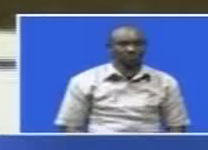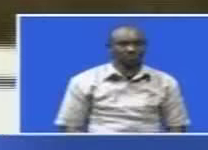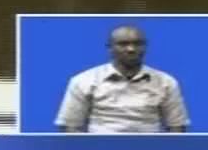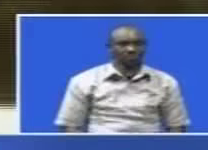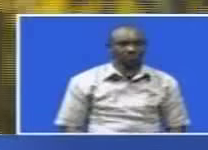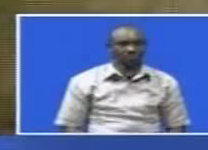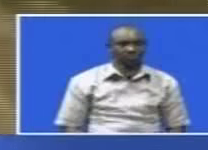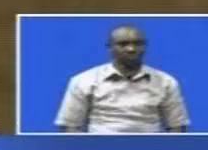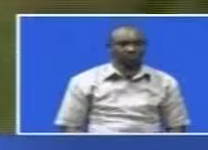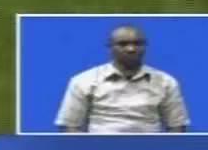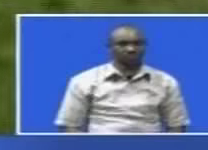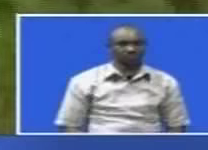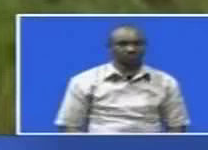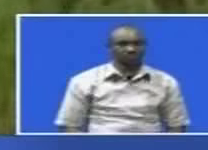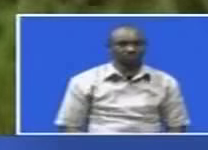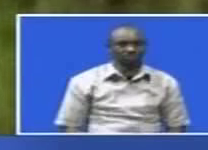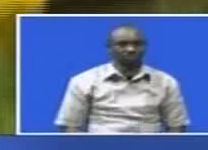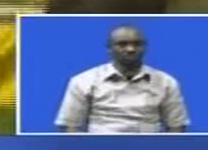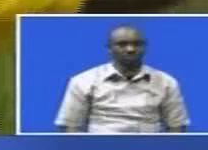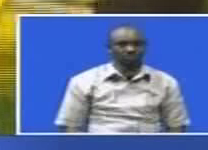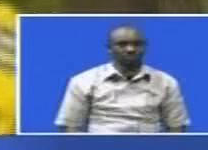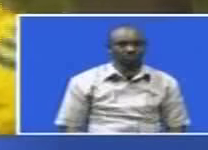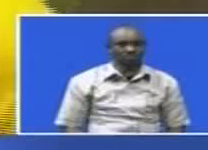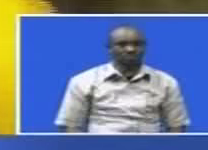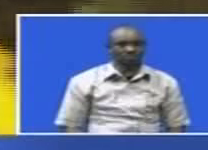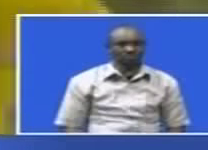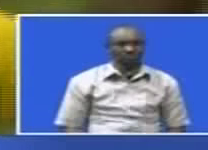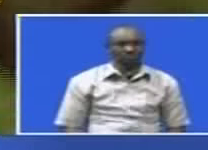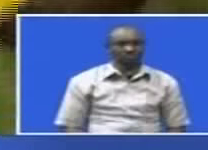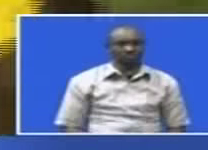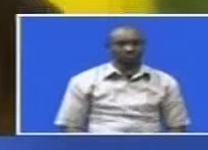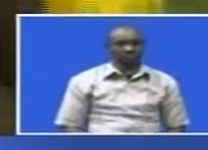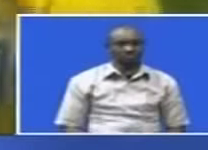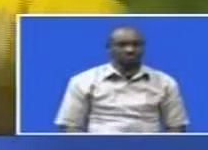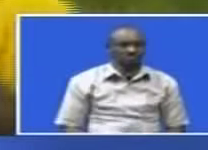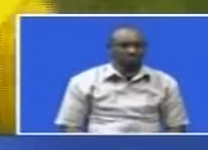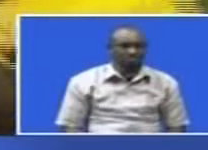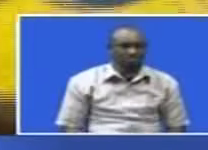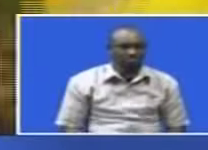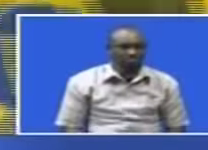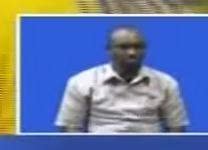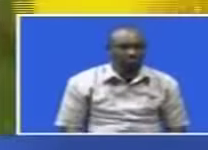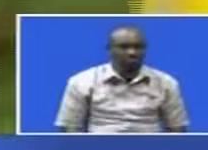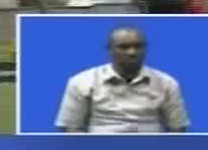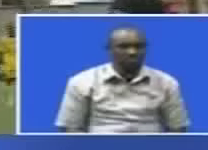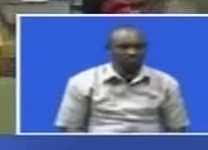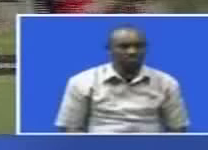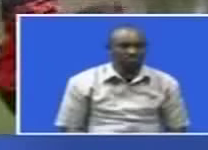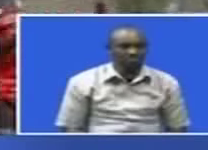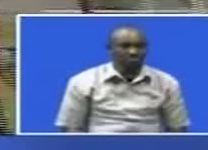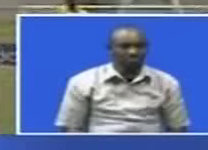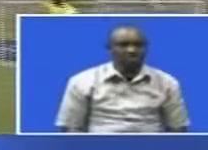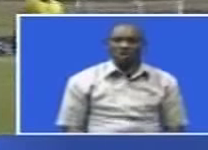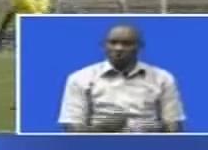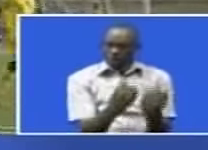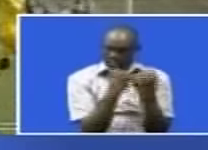all the defenders. And they are going to blame themselves again. This one put into the net by Wellington Ocheng. Mlinda